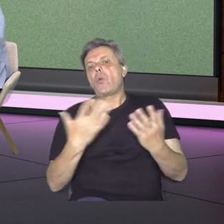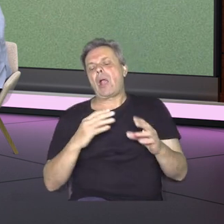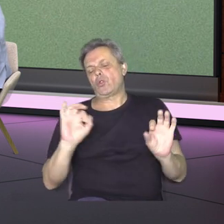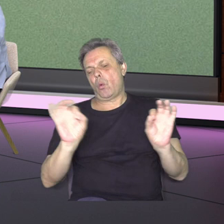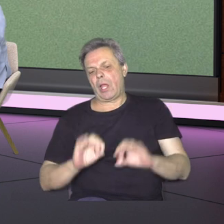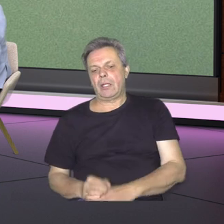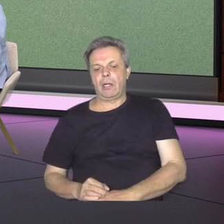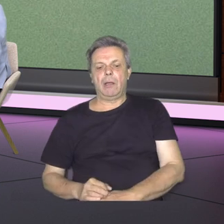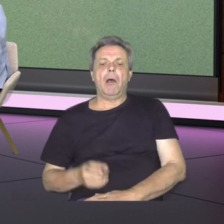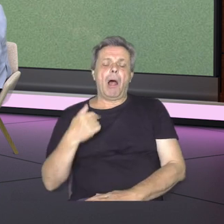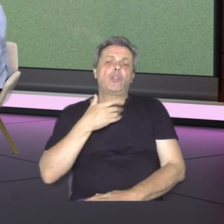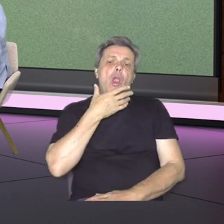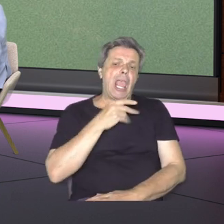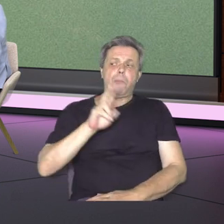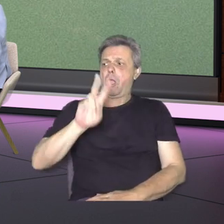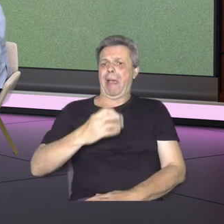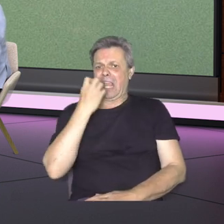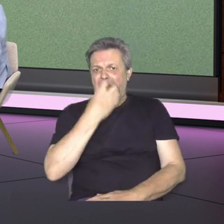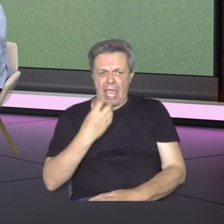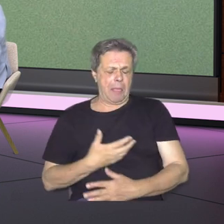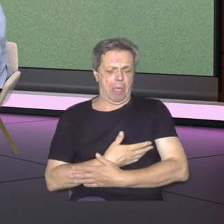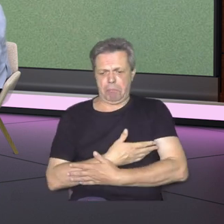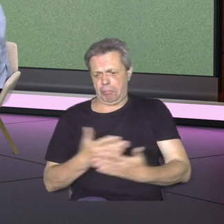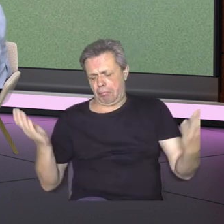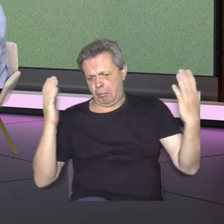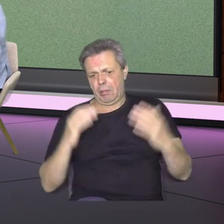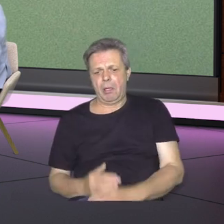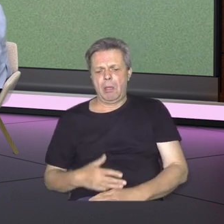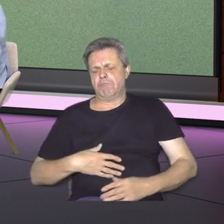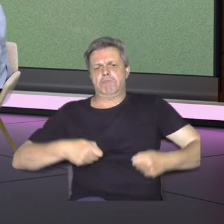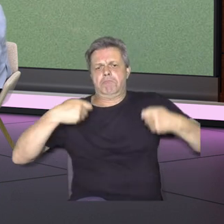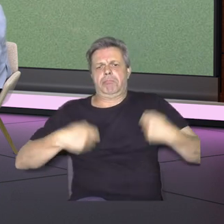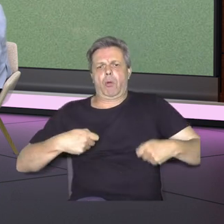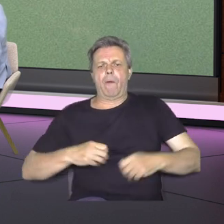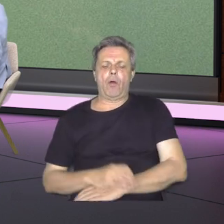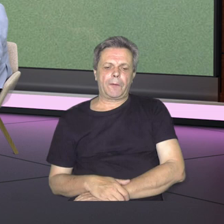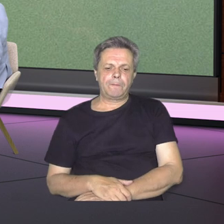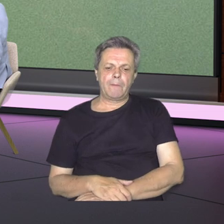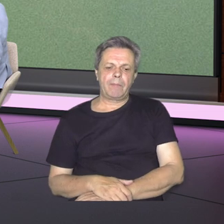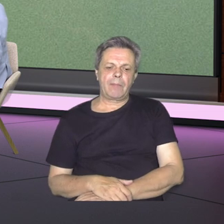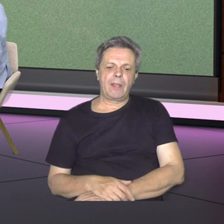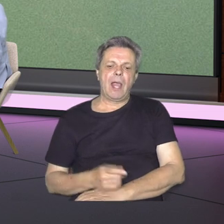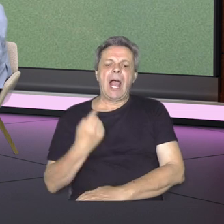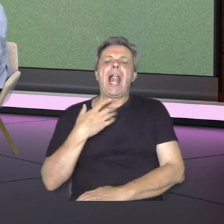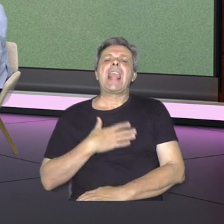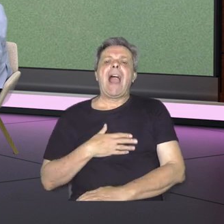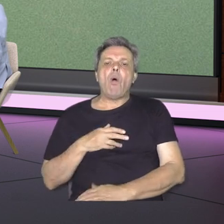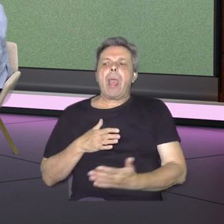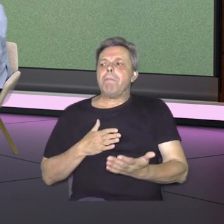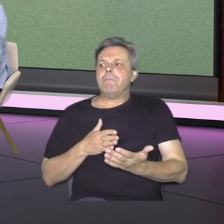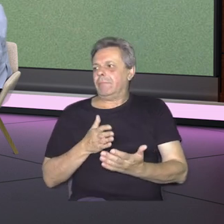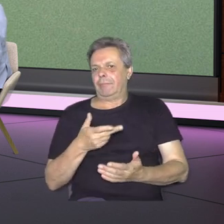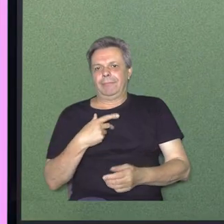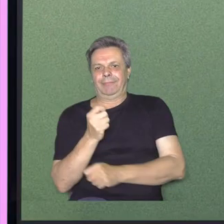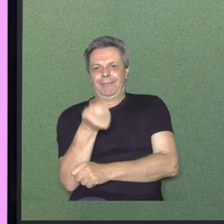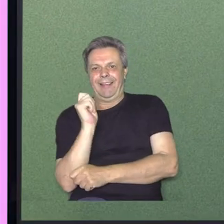uredili. Izvrsno. Ali to je fino, ima grijanje, imate sve. Imate komfor. Odlično. Ali ja volim ići u